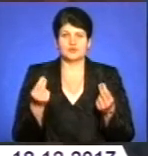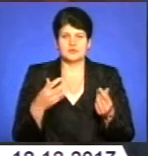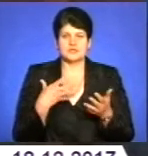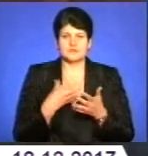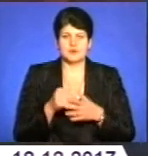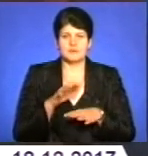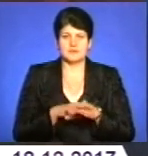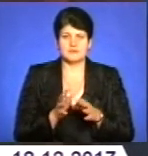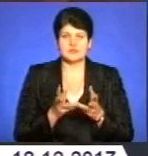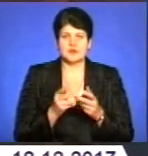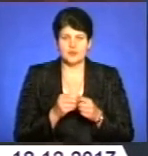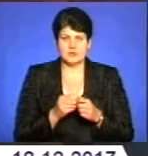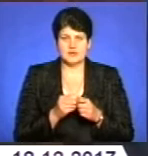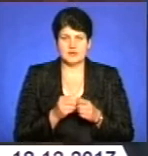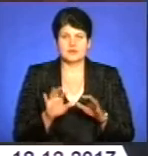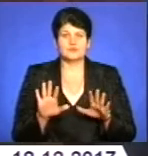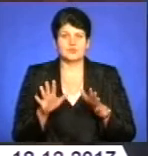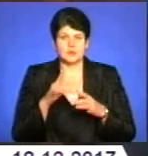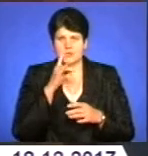банківських рахунків. У разі непорозумінь,